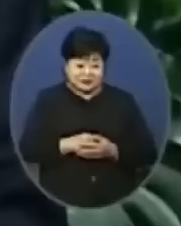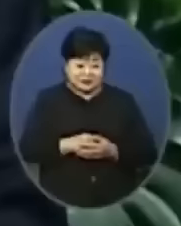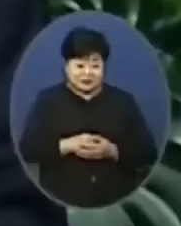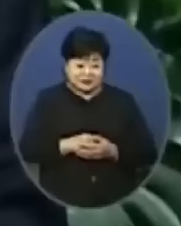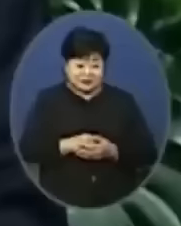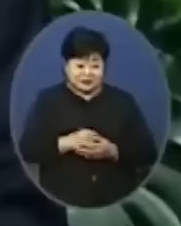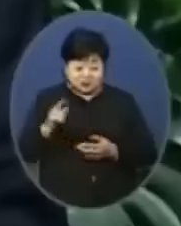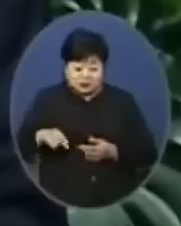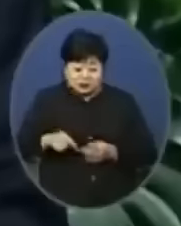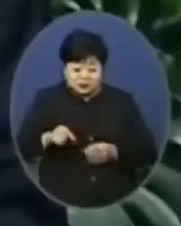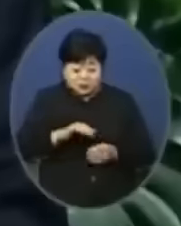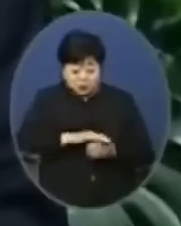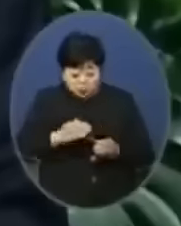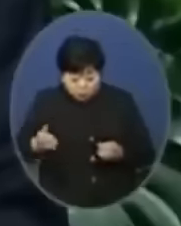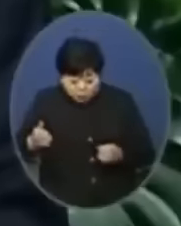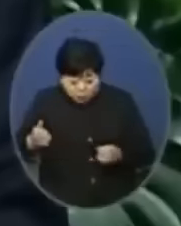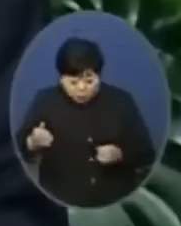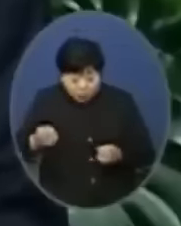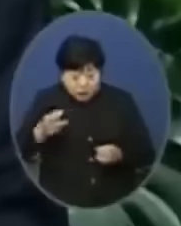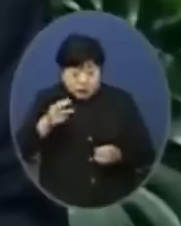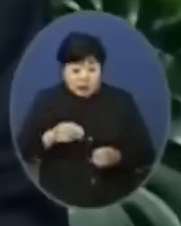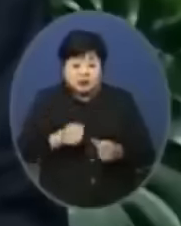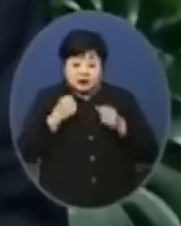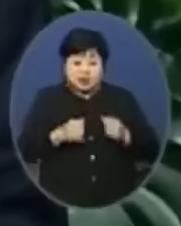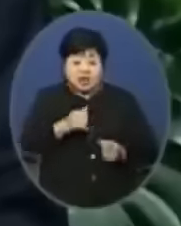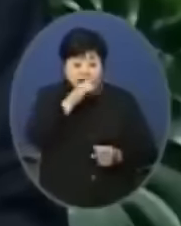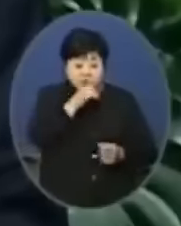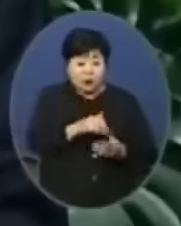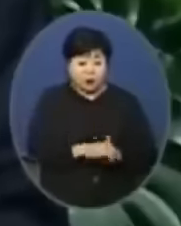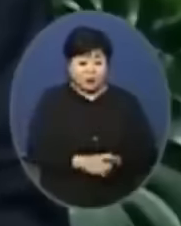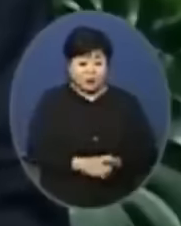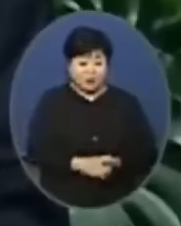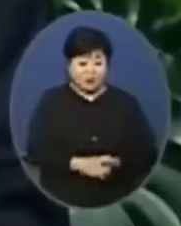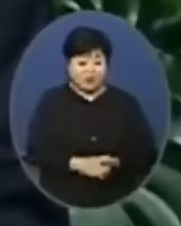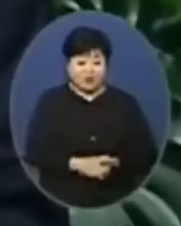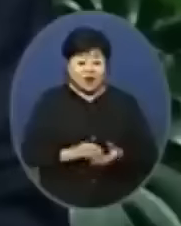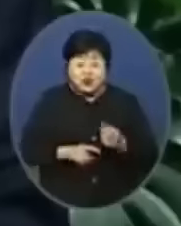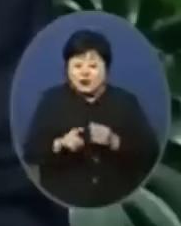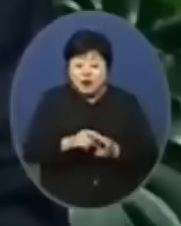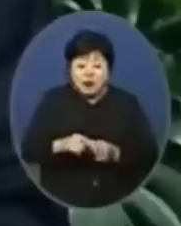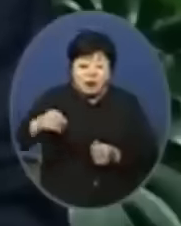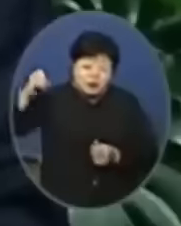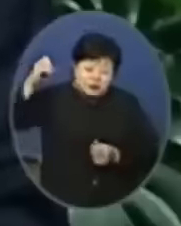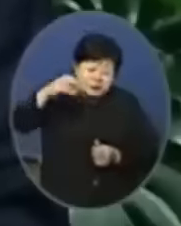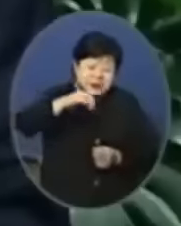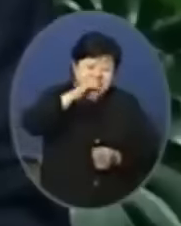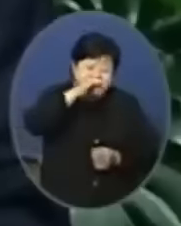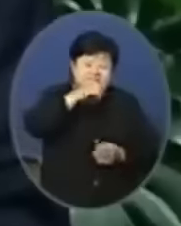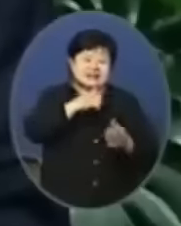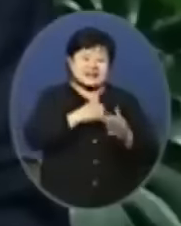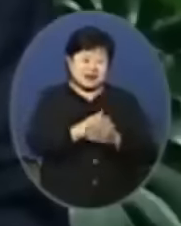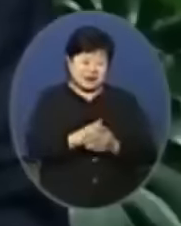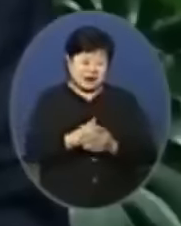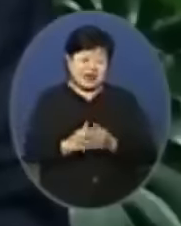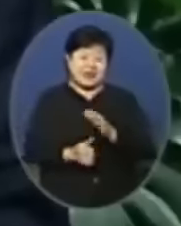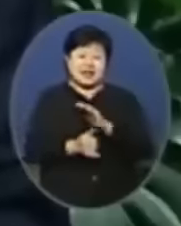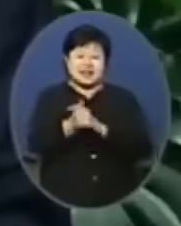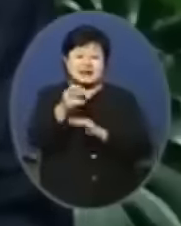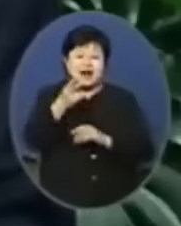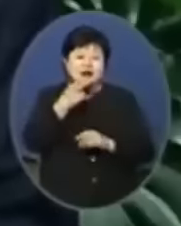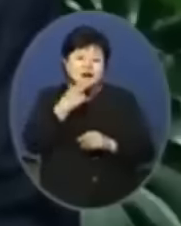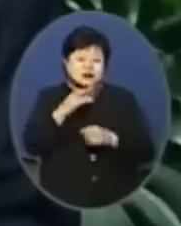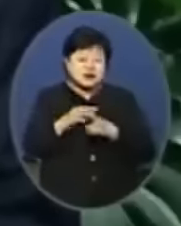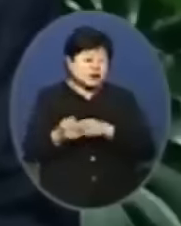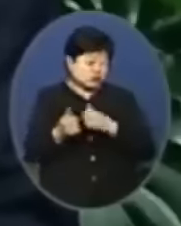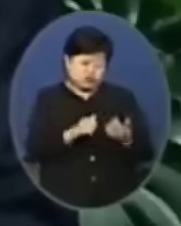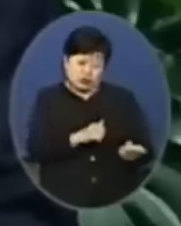아침에 그런데 저녁에 뚜껑을 열어보니까 팔팔 살아있어요. 왜 그러냐? 쇠양지도 희망을 잃어버리면 죽어요.